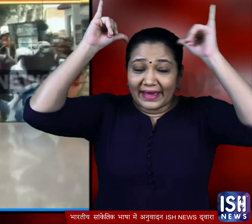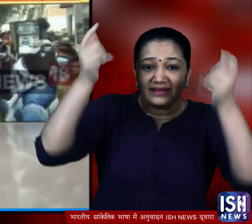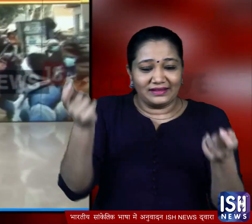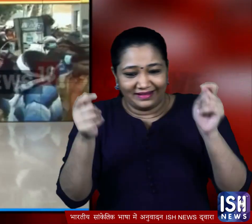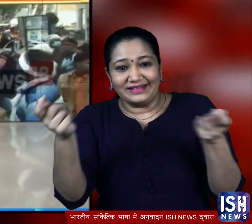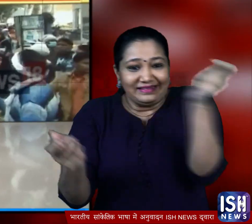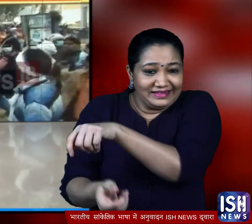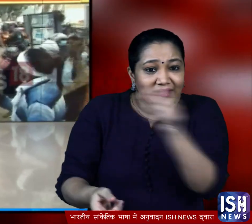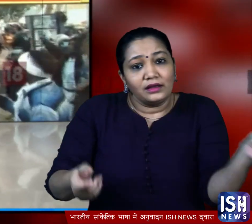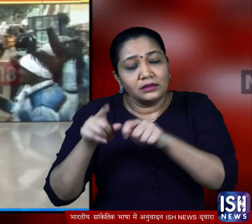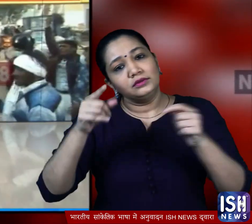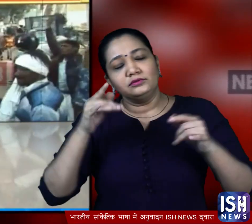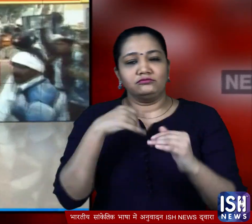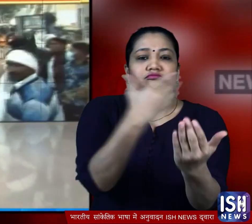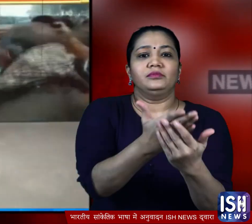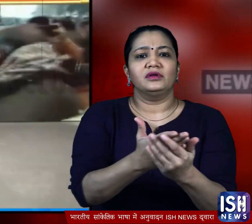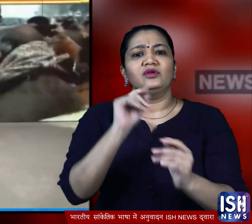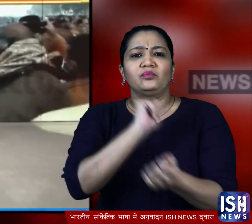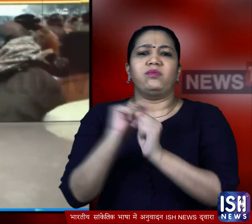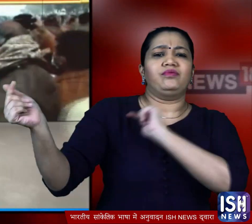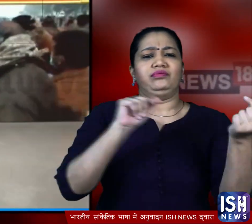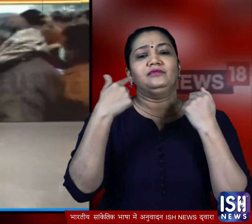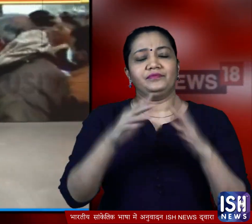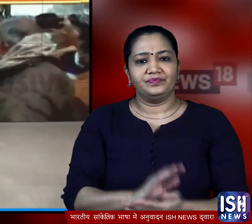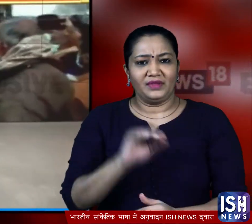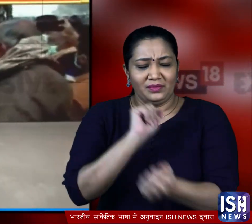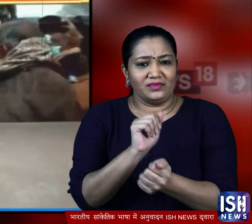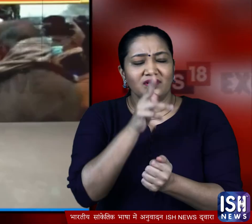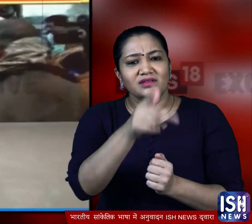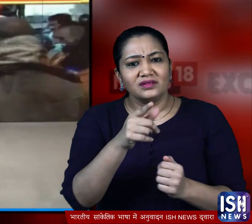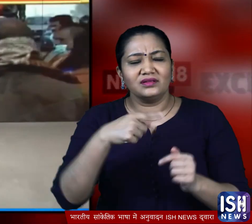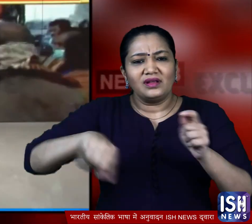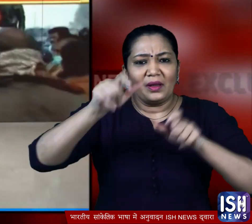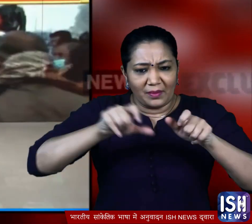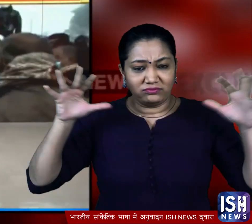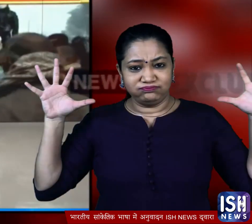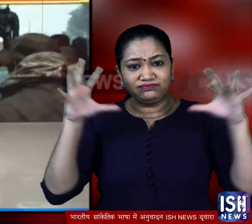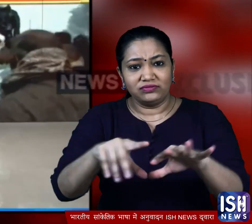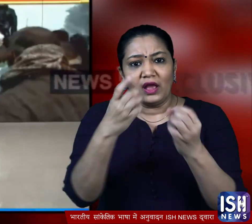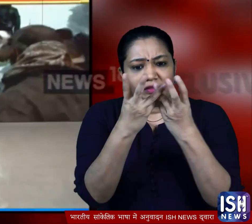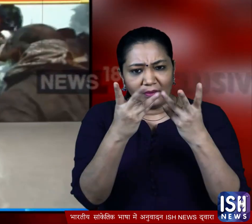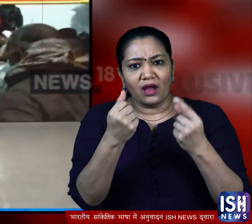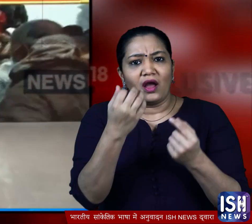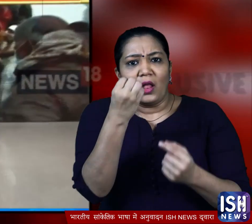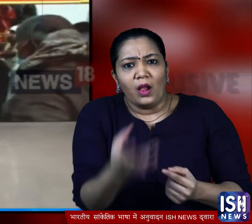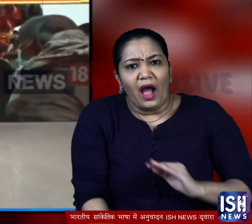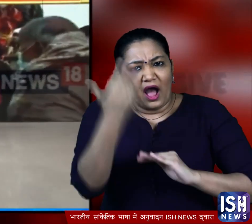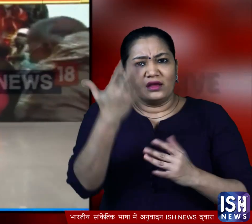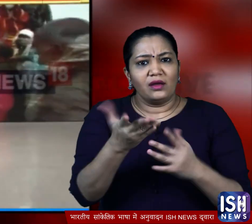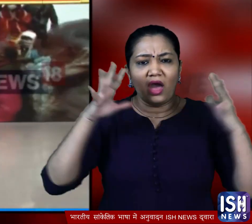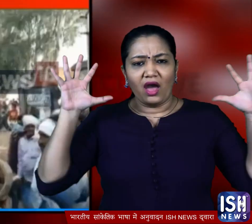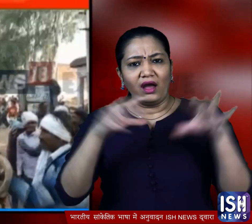नामांकन करने पहुंचे। इस दौरान पुलिस से उनकी बहस हो गई। बताया गया कि पुलिस ने पार्टी उम्मीदवारों के साथ चल रहे समर्थकों की संख्या पर आपत्ति